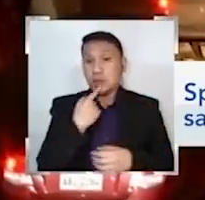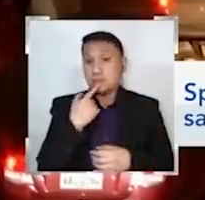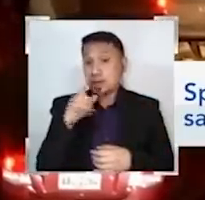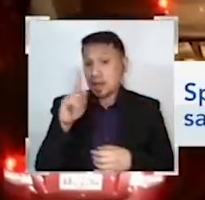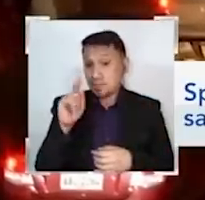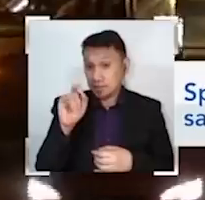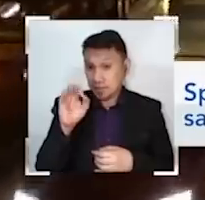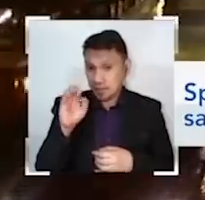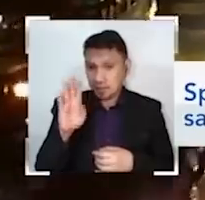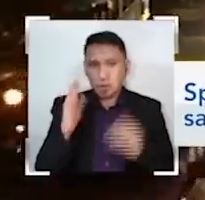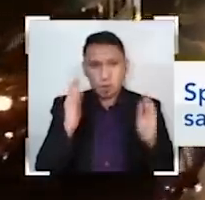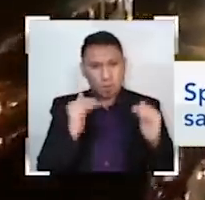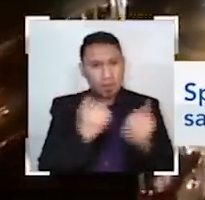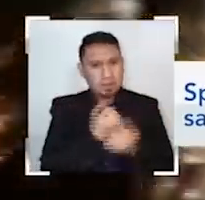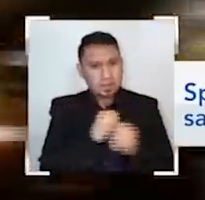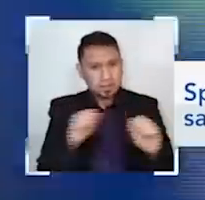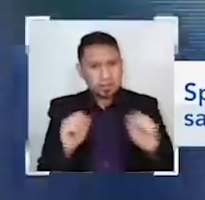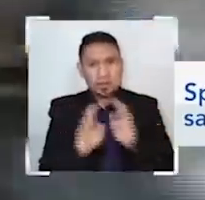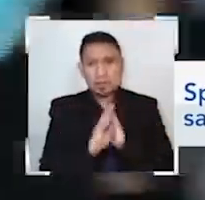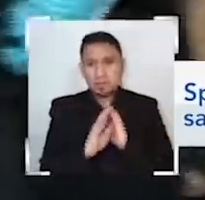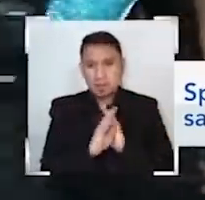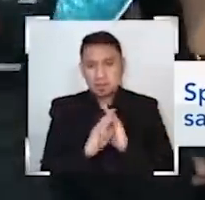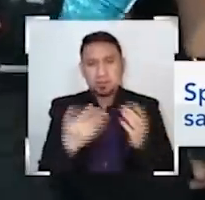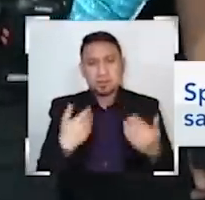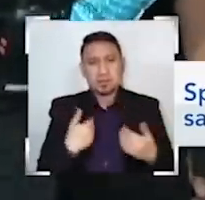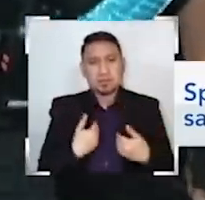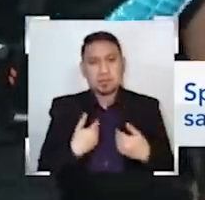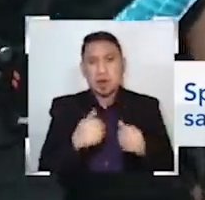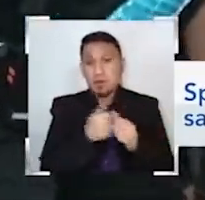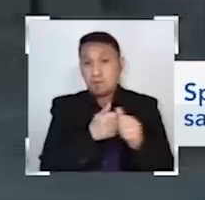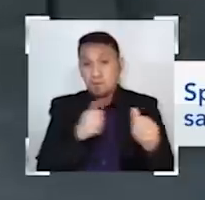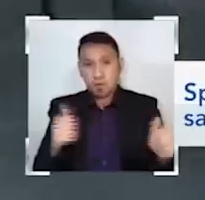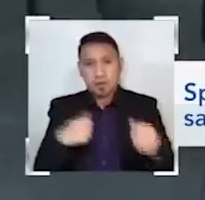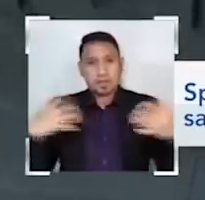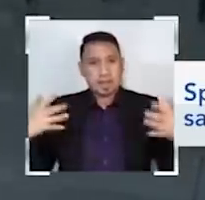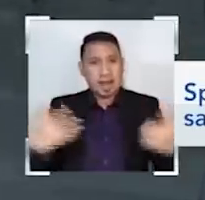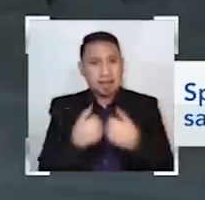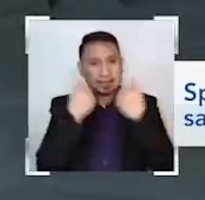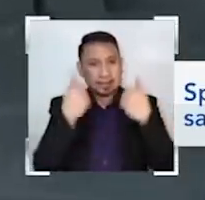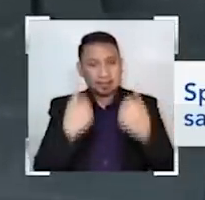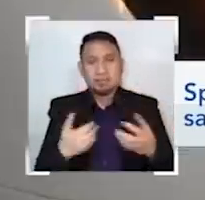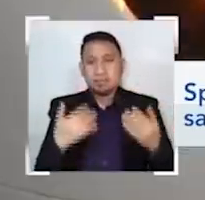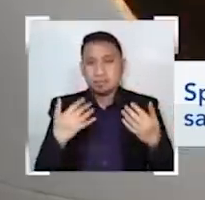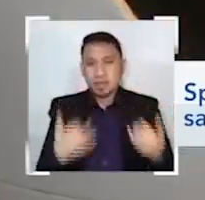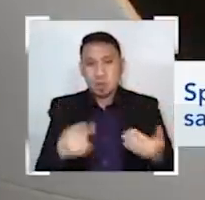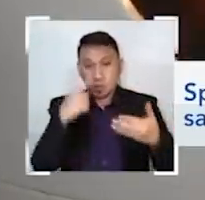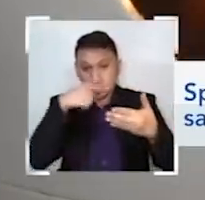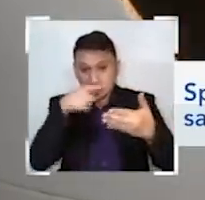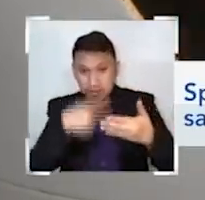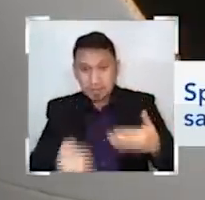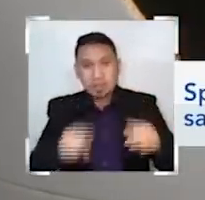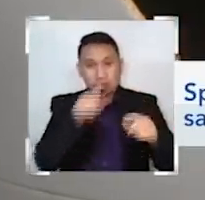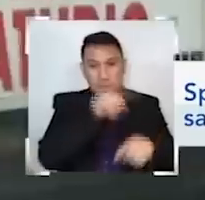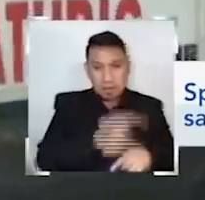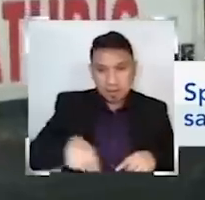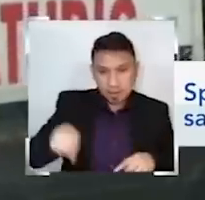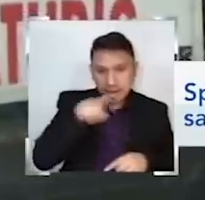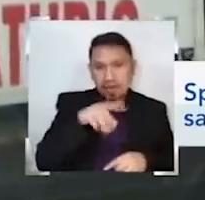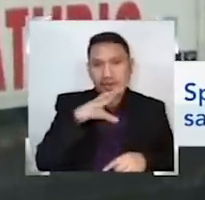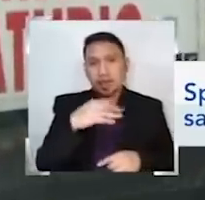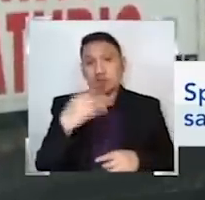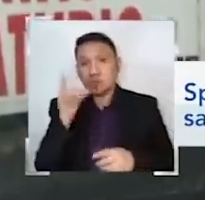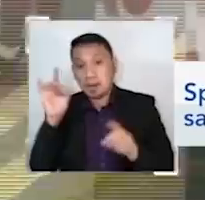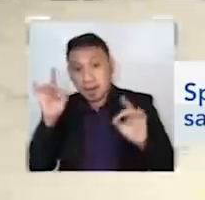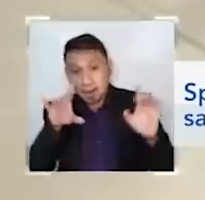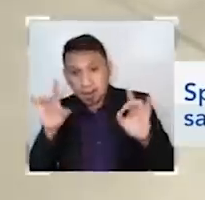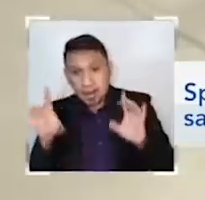sa pagbiyahe ang mga bus para iwas disgrasya. Dapat ma-inspeksyon ang kondisyon mula sa mga gulong hanggang sa headlights. At dapat may